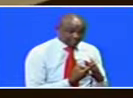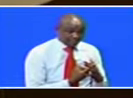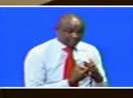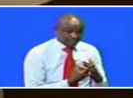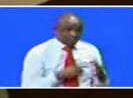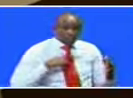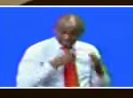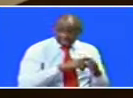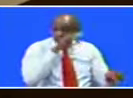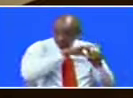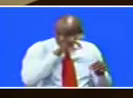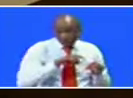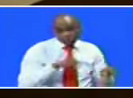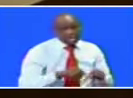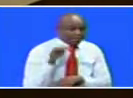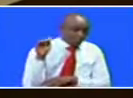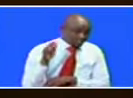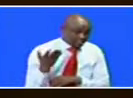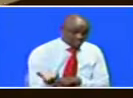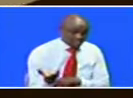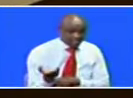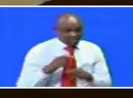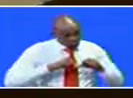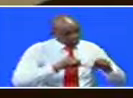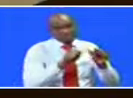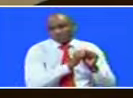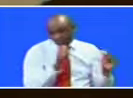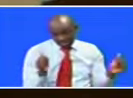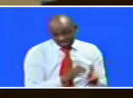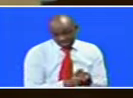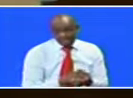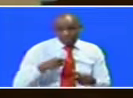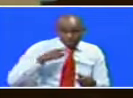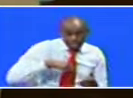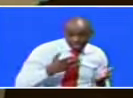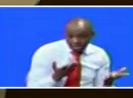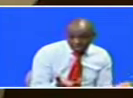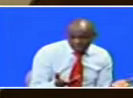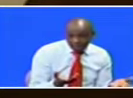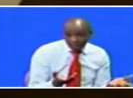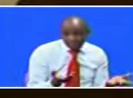tulianza kupiga kura mapema leo asubuhi na iliendelea vizuri. Tulikuwa tuna